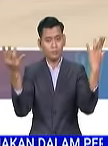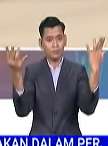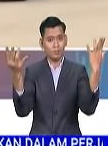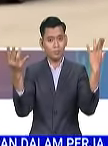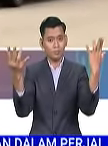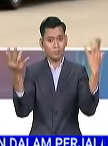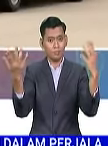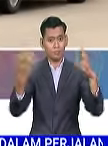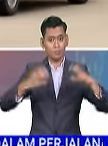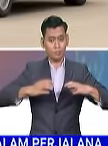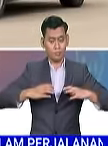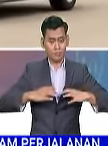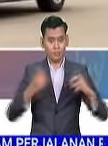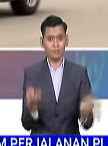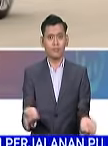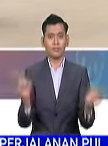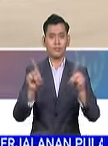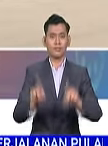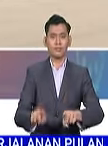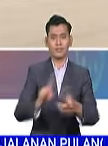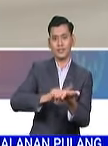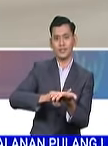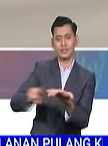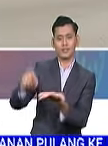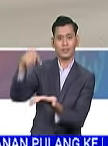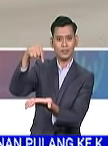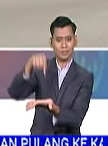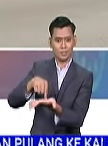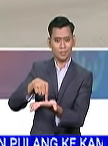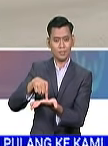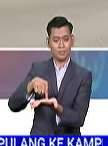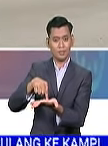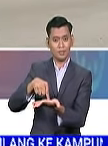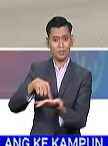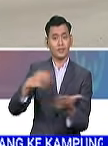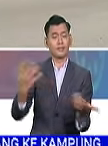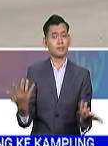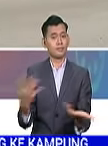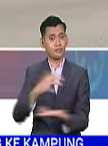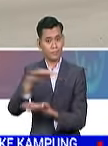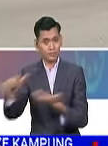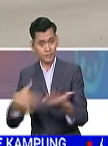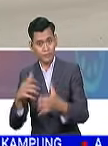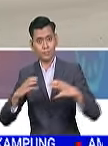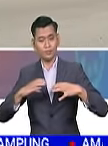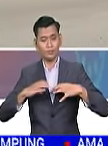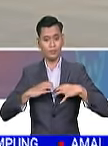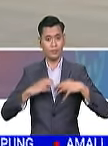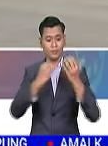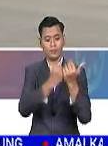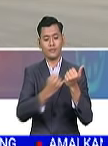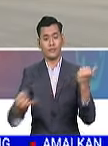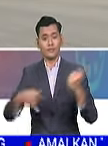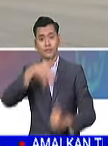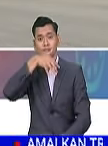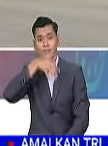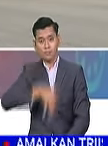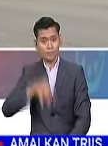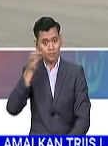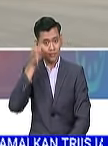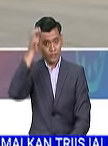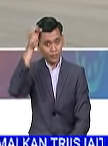cuti yang bakal berlangsung di minggu ini bercampur dengan cuti Maulidur Rasul yang bakal tiba. Dan lama lagi pihak Lebuh Raya